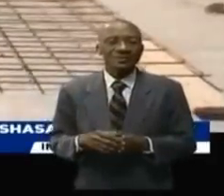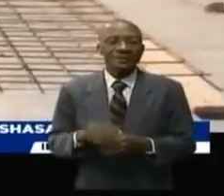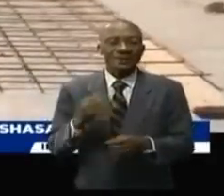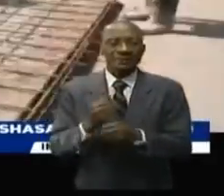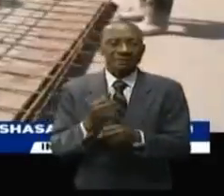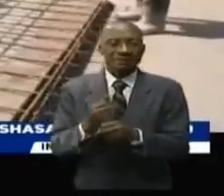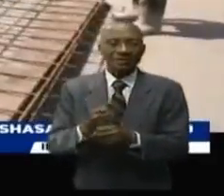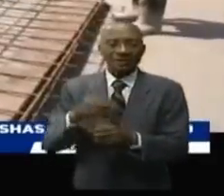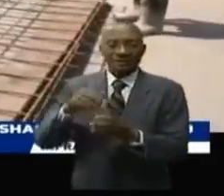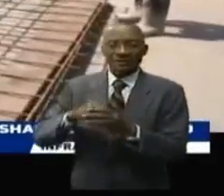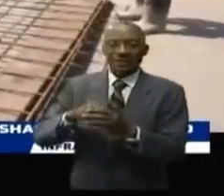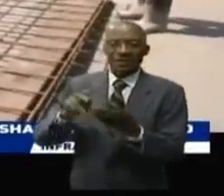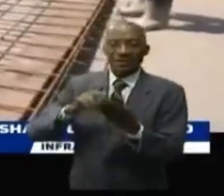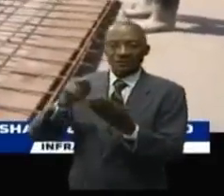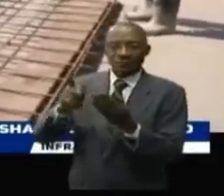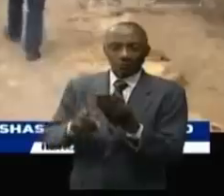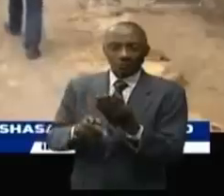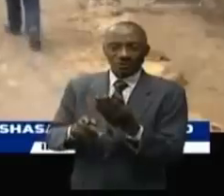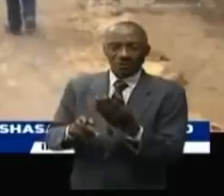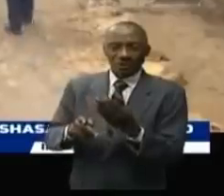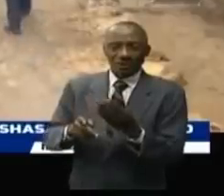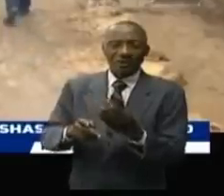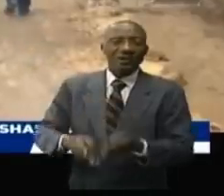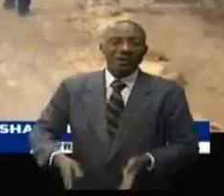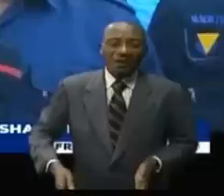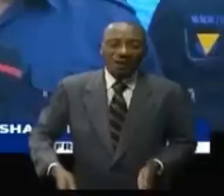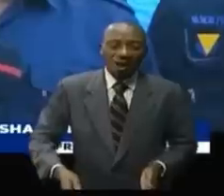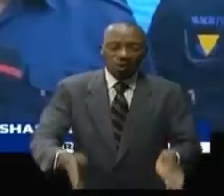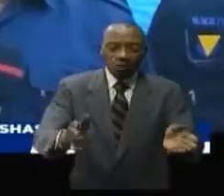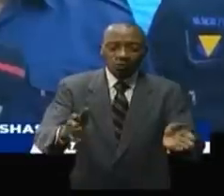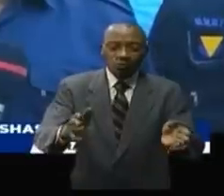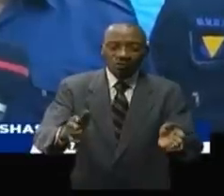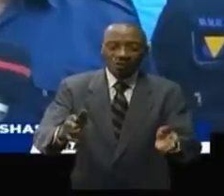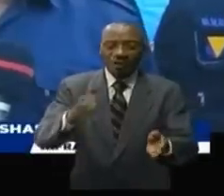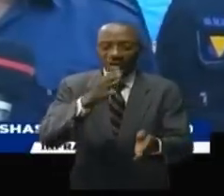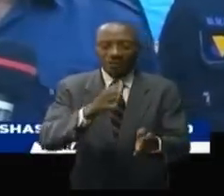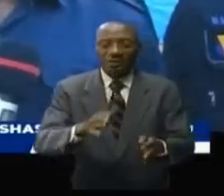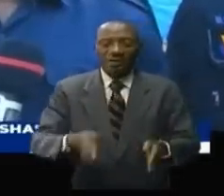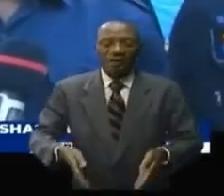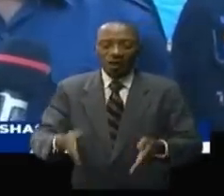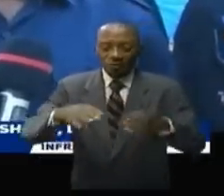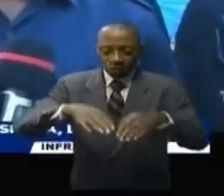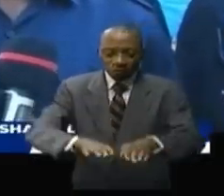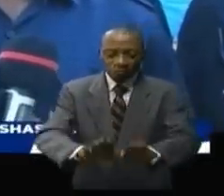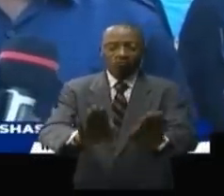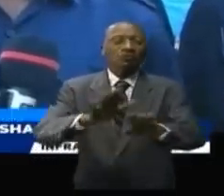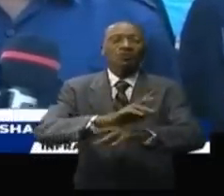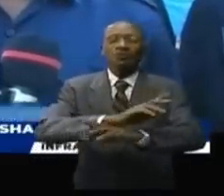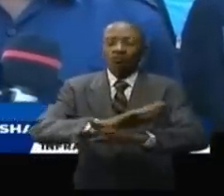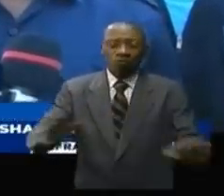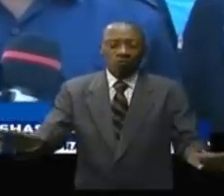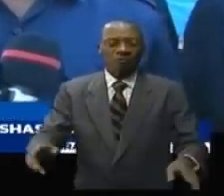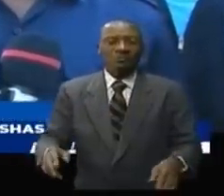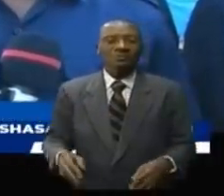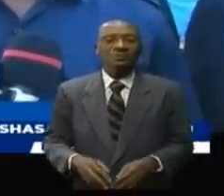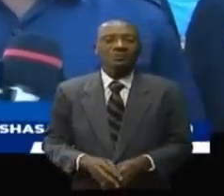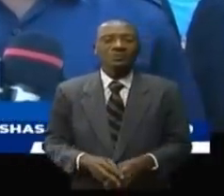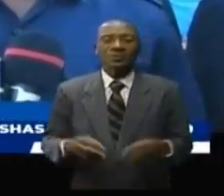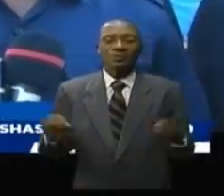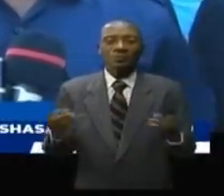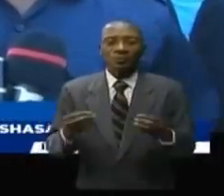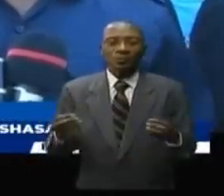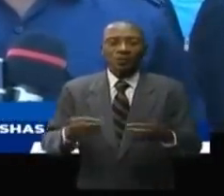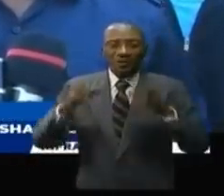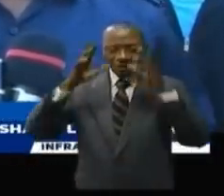projet Kinshasa Zéro Trou initié par le chef de l'État. Donc je commencerai par rendre grâce à Dieu et remercier le chef de l'État qui l'a plu de